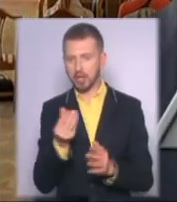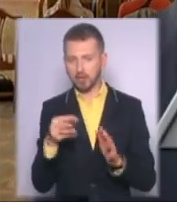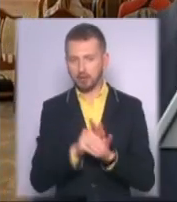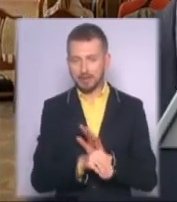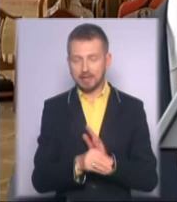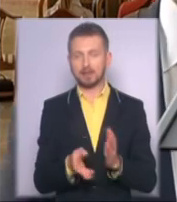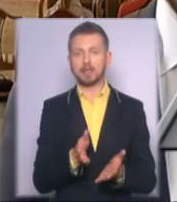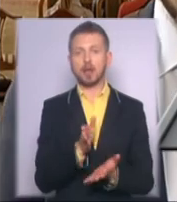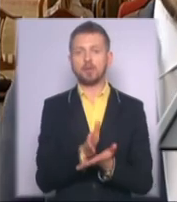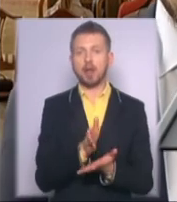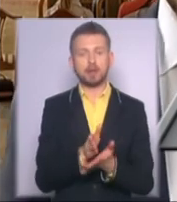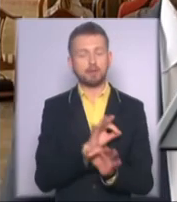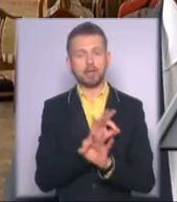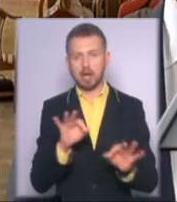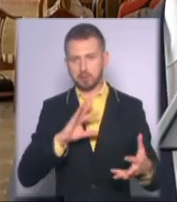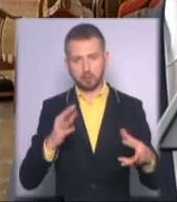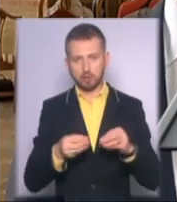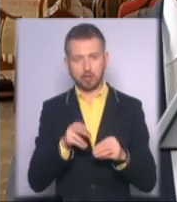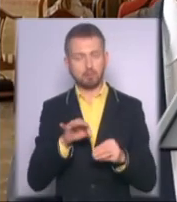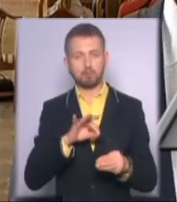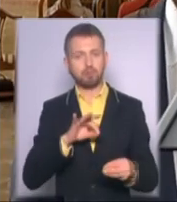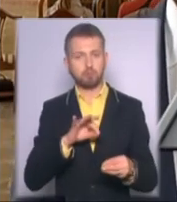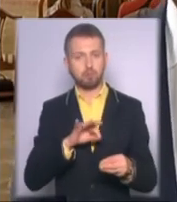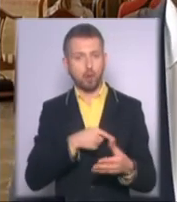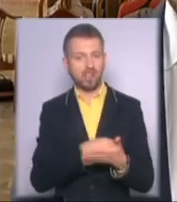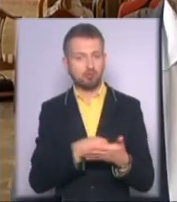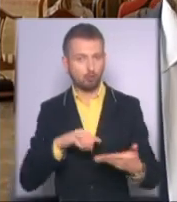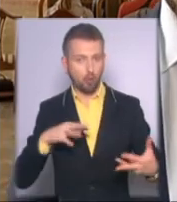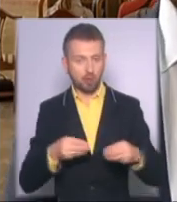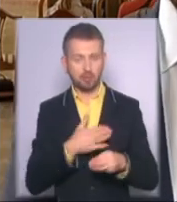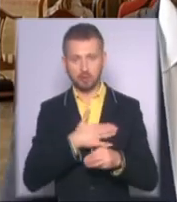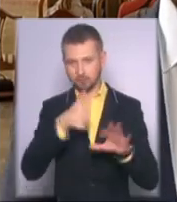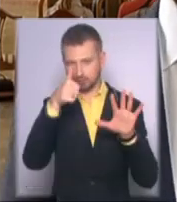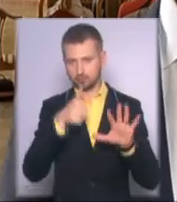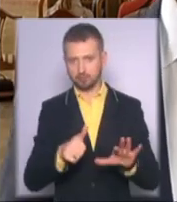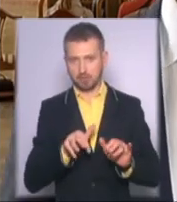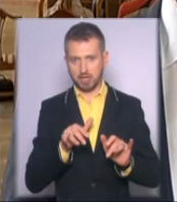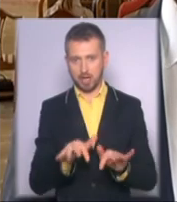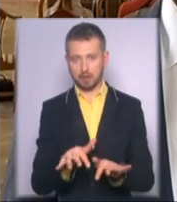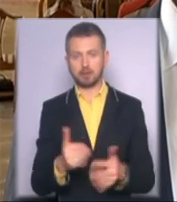является великолепным результатом. То есть по итогам нашей полугодичной деятельности сегодня уже